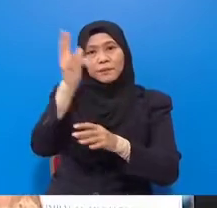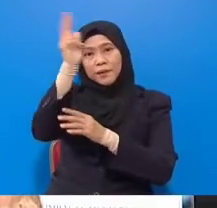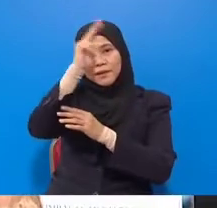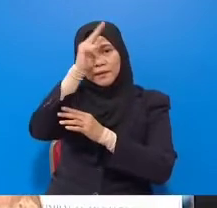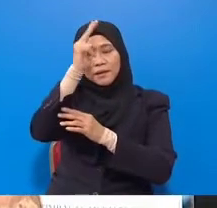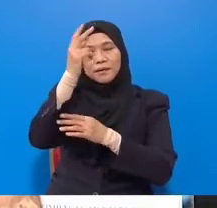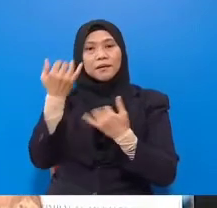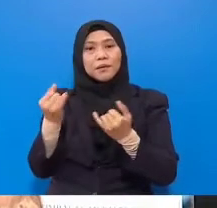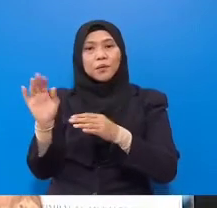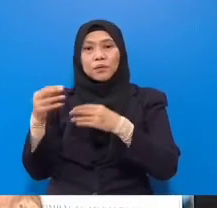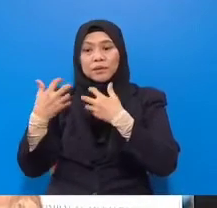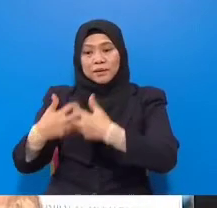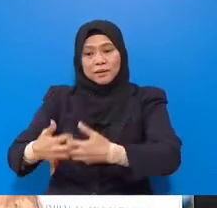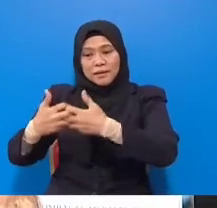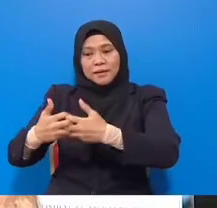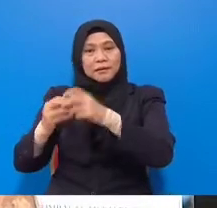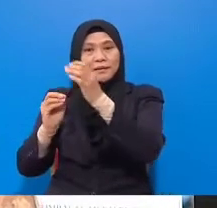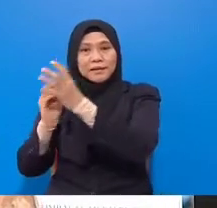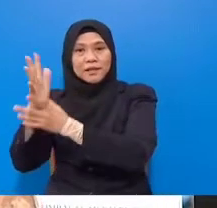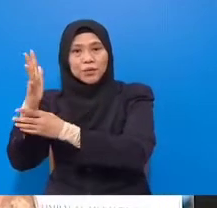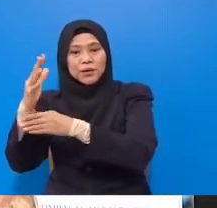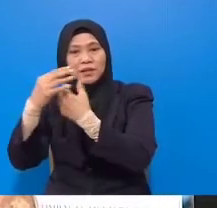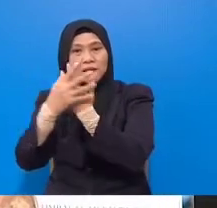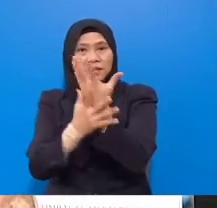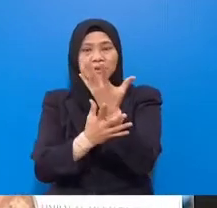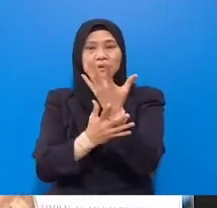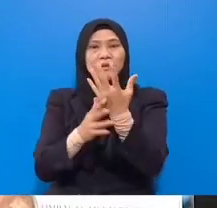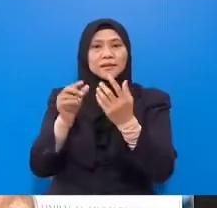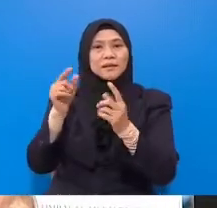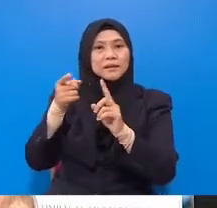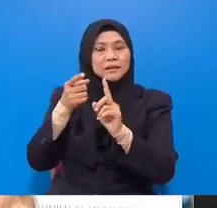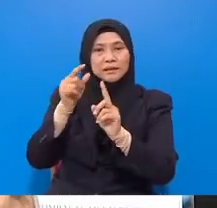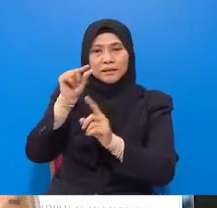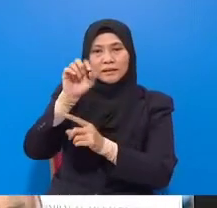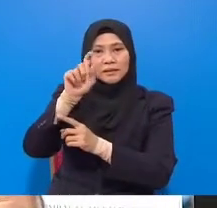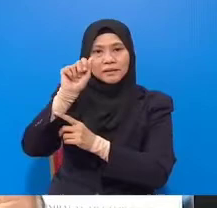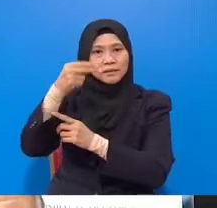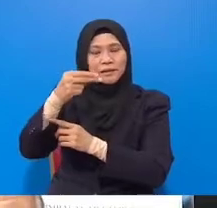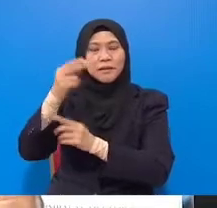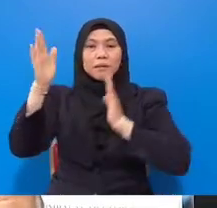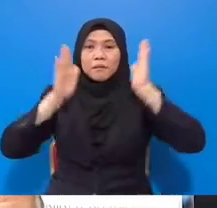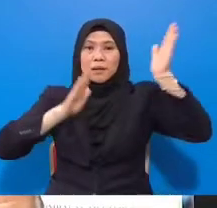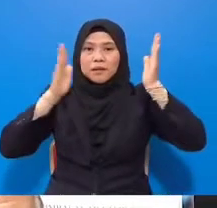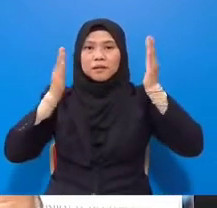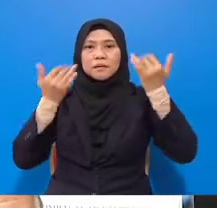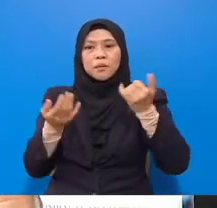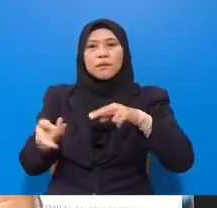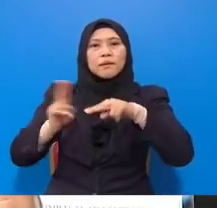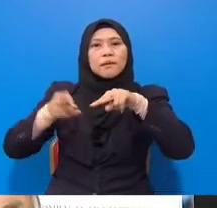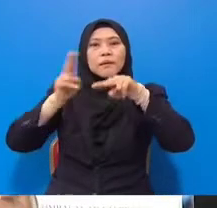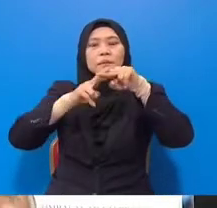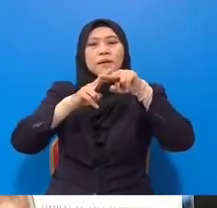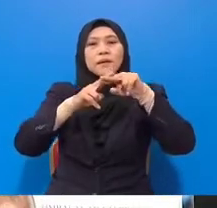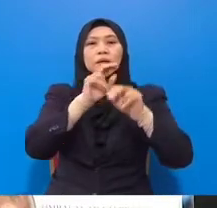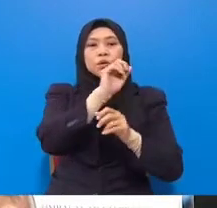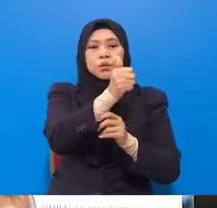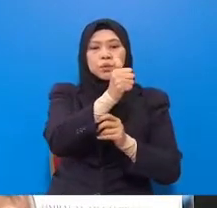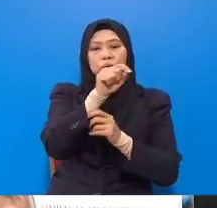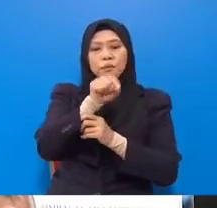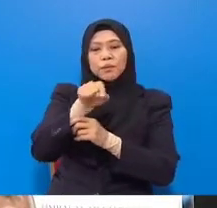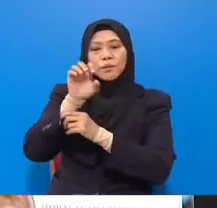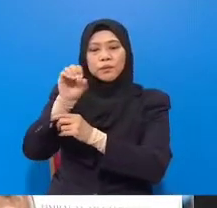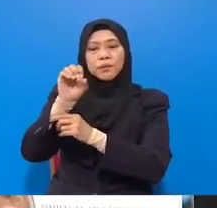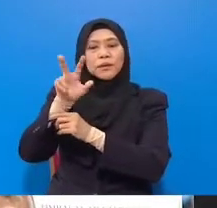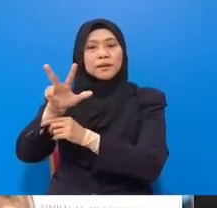industri sarung tangan getah pengexport and sarung tangan getah Malaysia telah meningkat dari Ringgit Malaysia